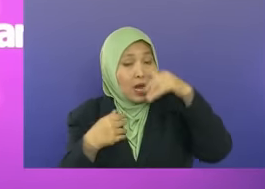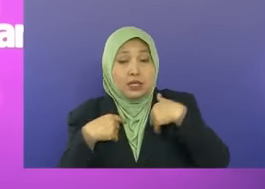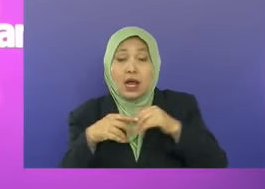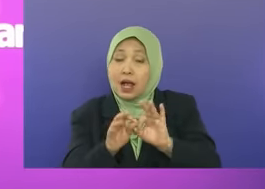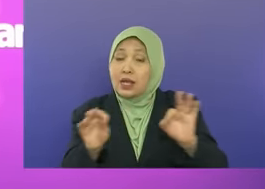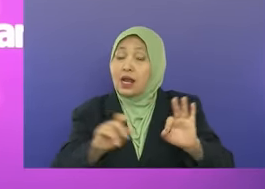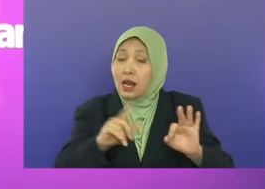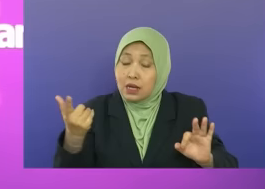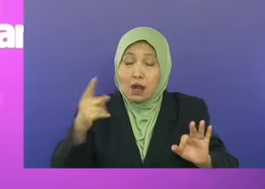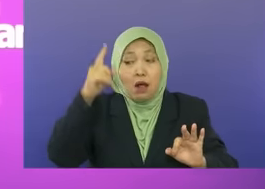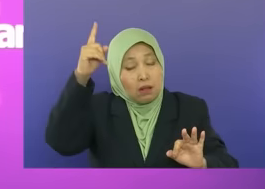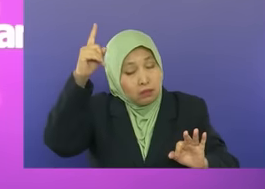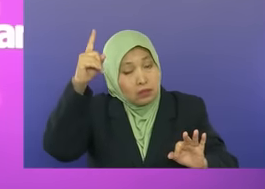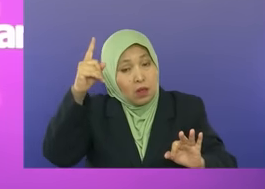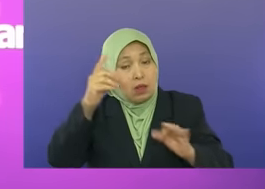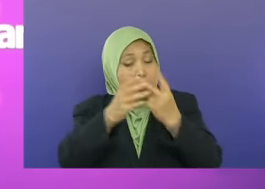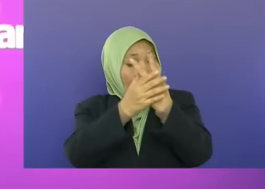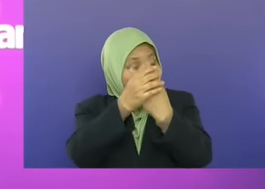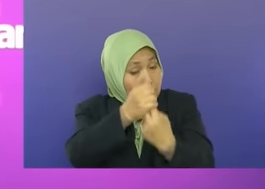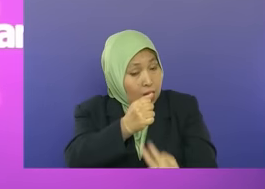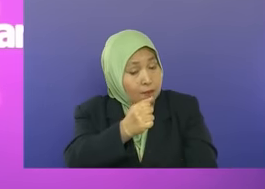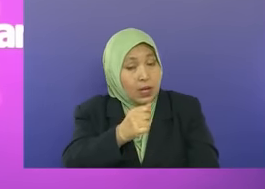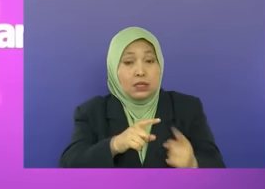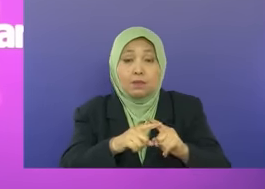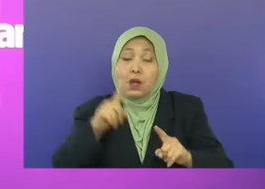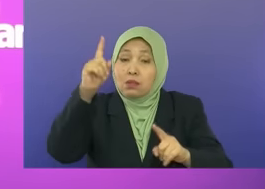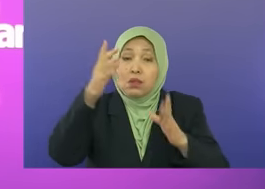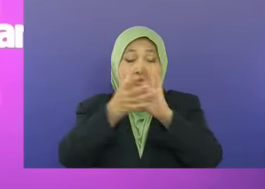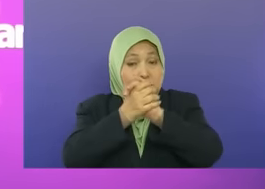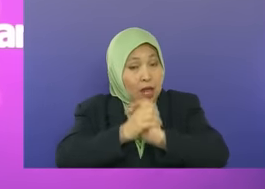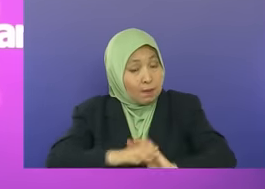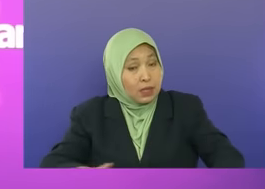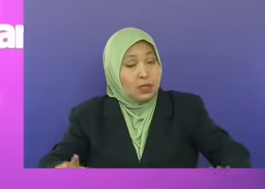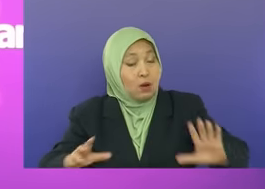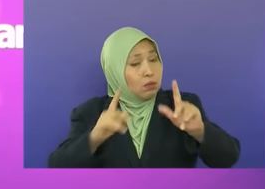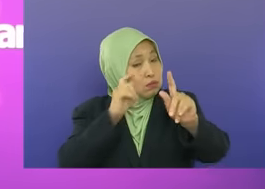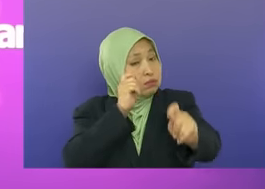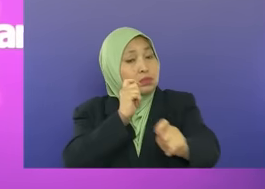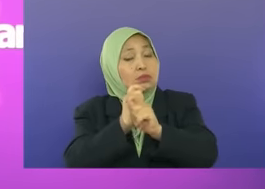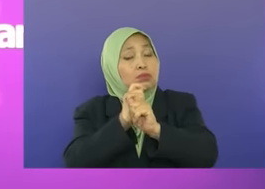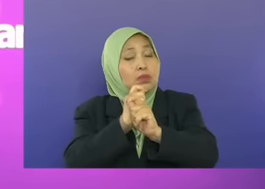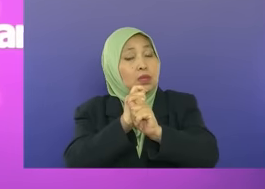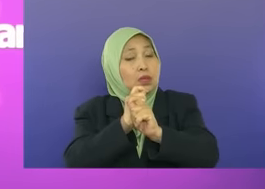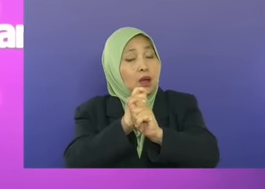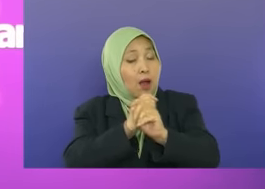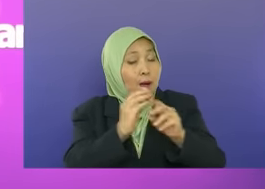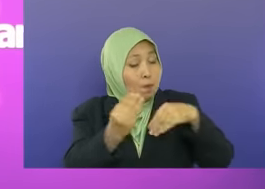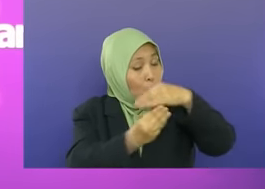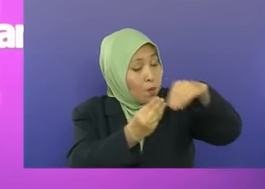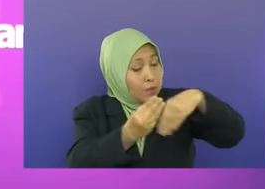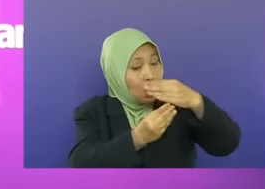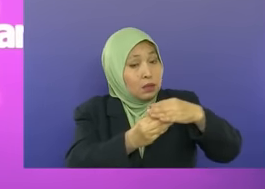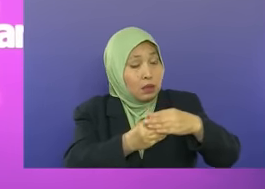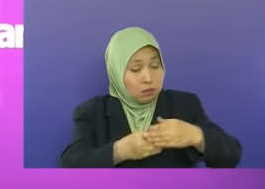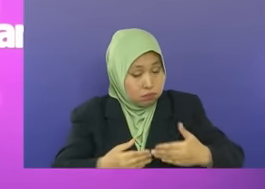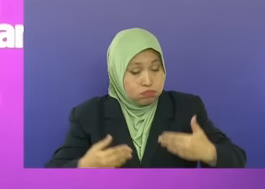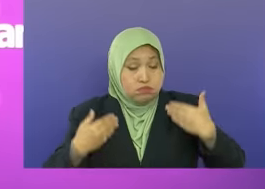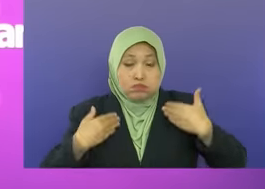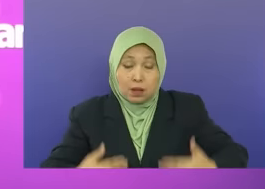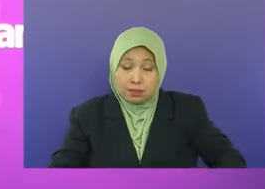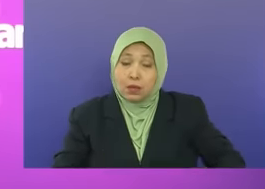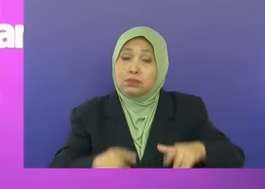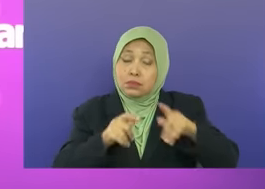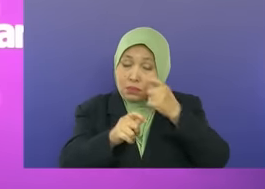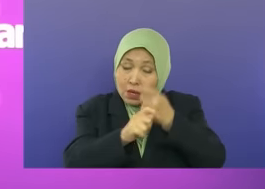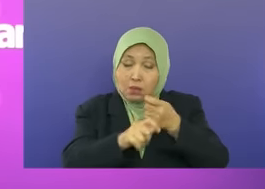Allah kata bahwa Allah tenggelamkan Tetapi Allah selamatkan ataupun Allah kekalkan eee mumia Firaun jasa Firaun itu dikekalkan dan